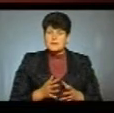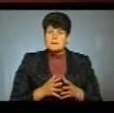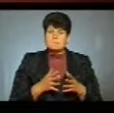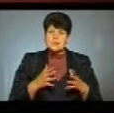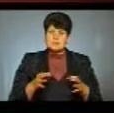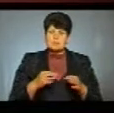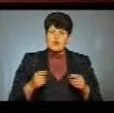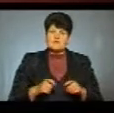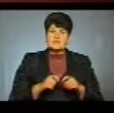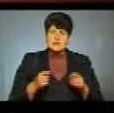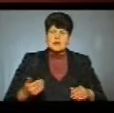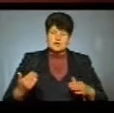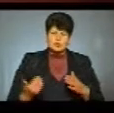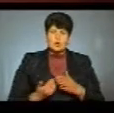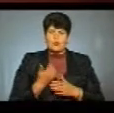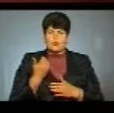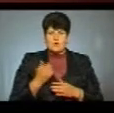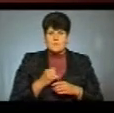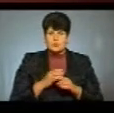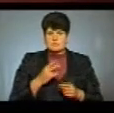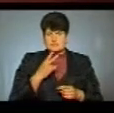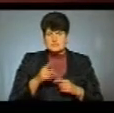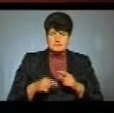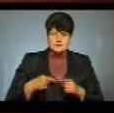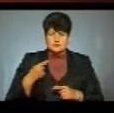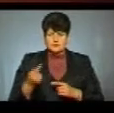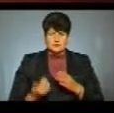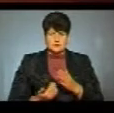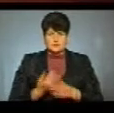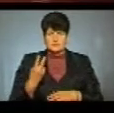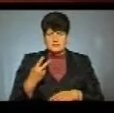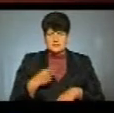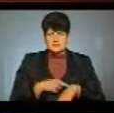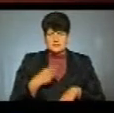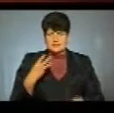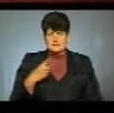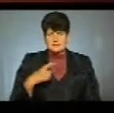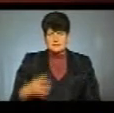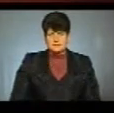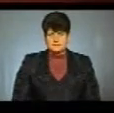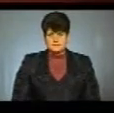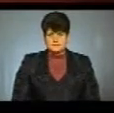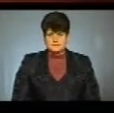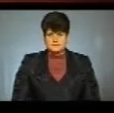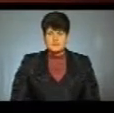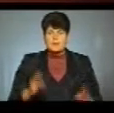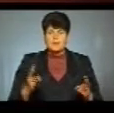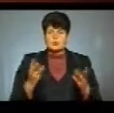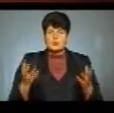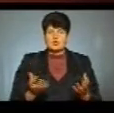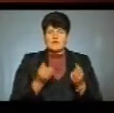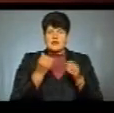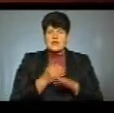відкриття оновленої амбулаторії у Баворові дивіться у наступному випуску новин о 20:30. Пожежно-рятувальна